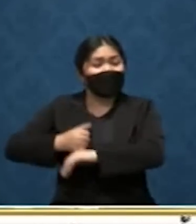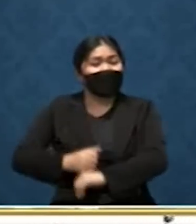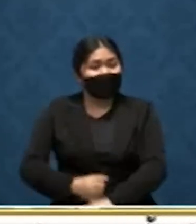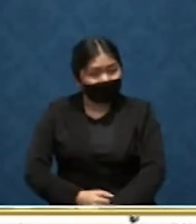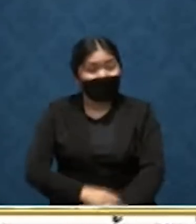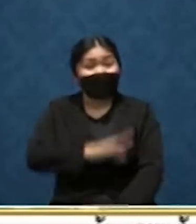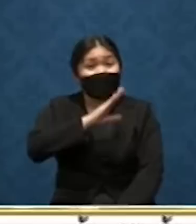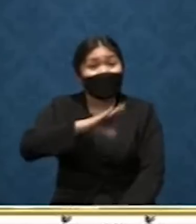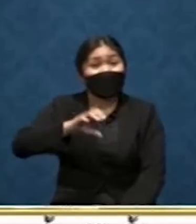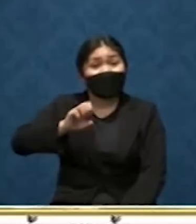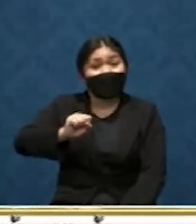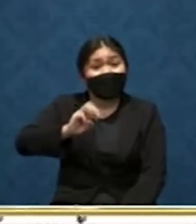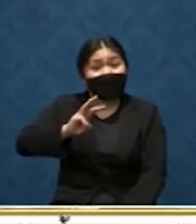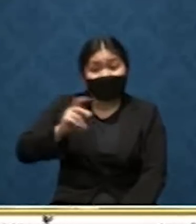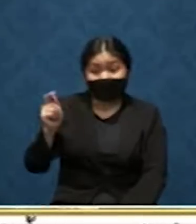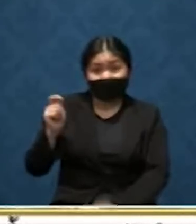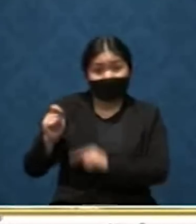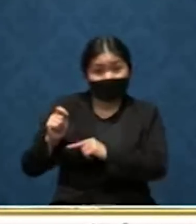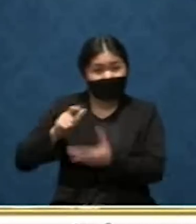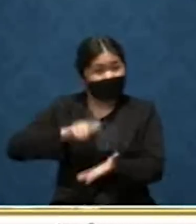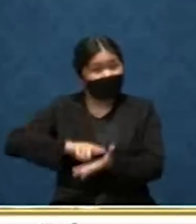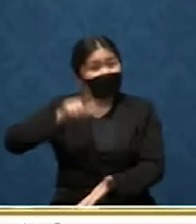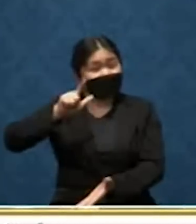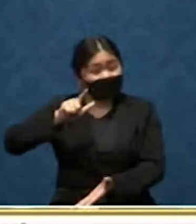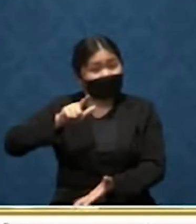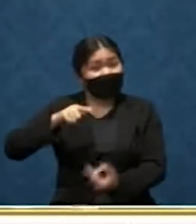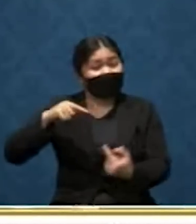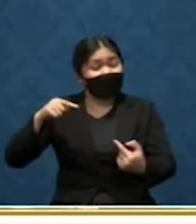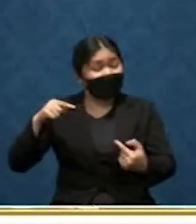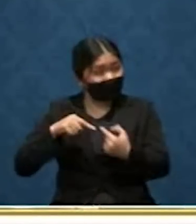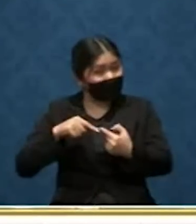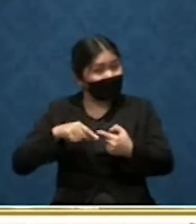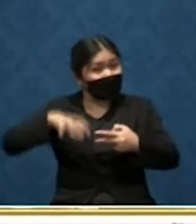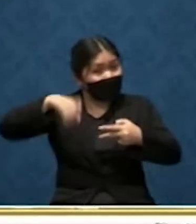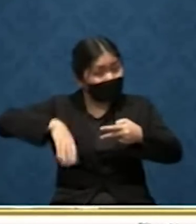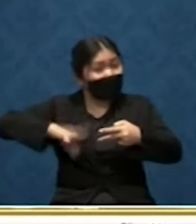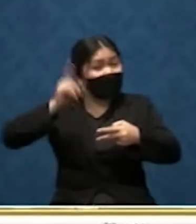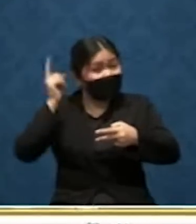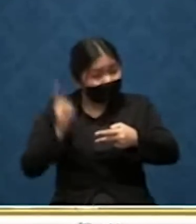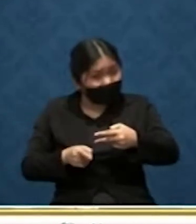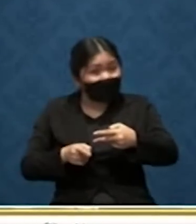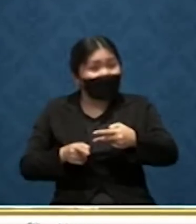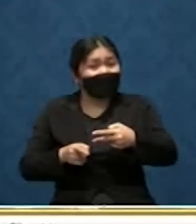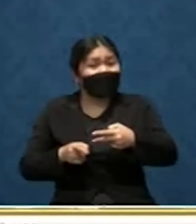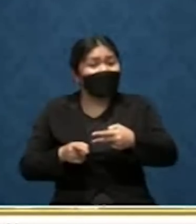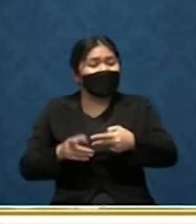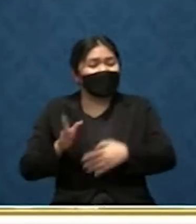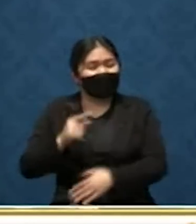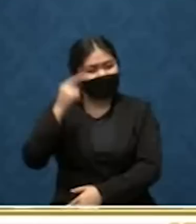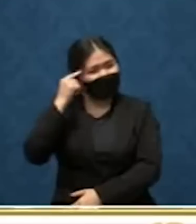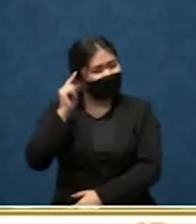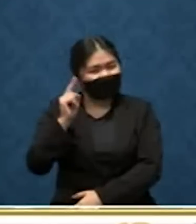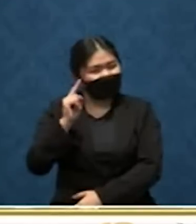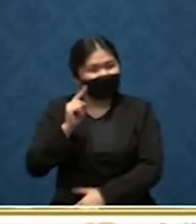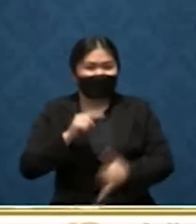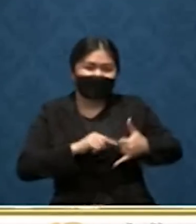ถ้าส suchenหอออ่างล่าออกจากเครืออันลัวไปแล้วจิไม่ยุ่งแล้วจริ ๆ ก็ผมไม่ต้องให